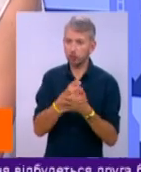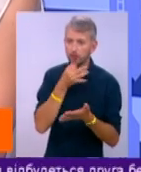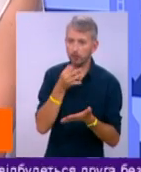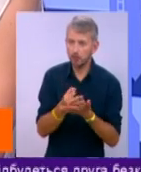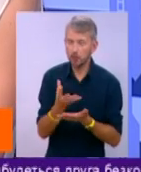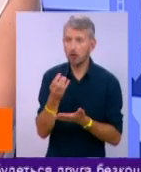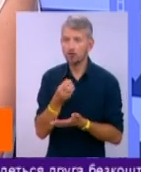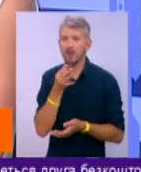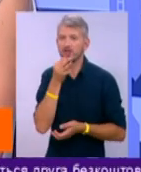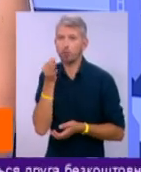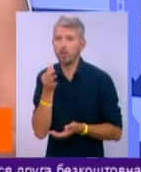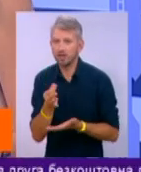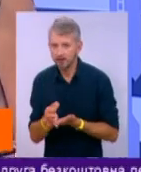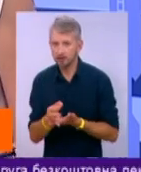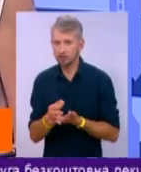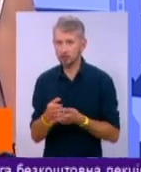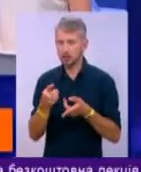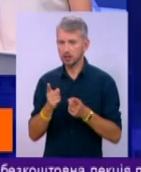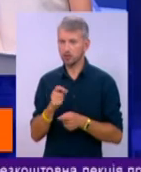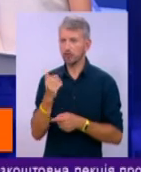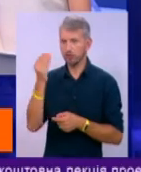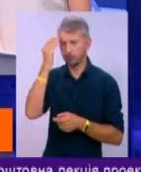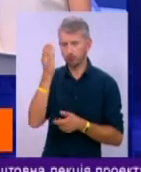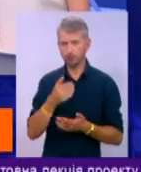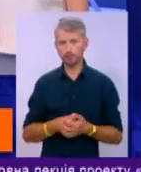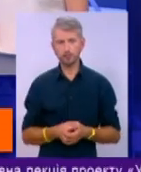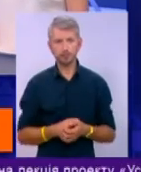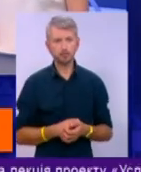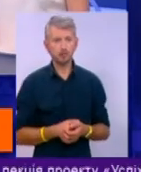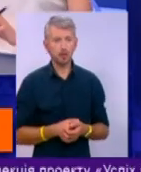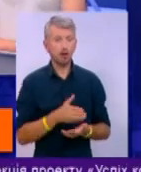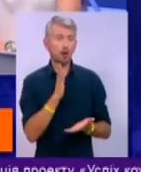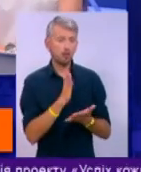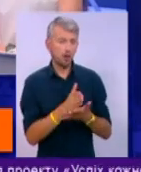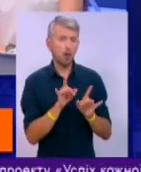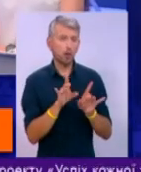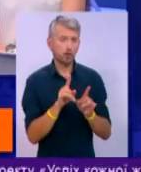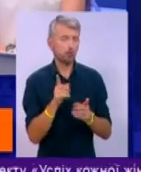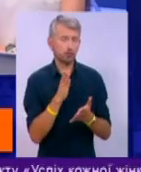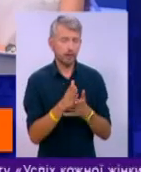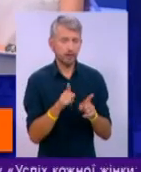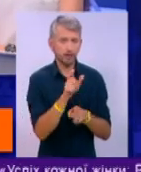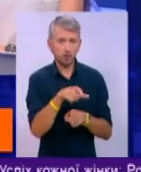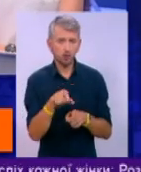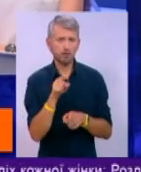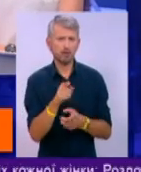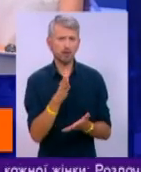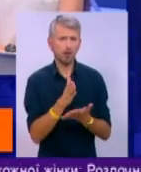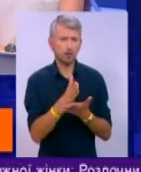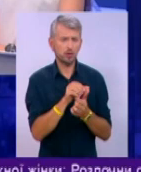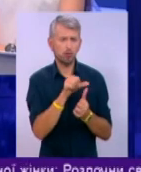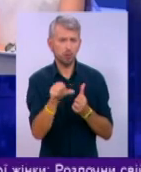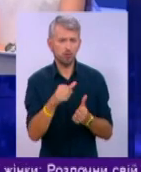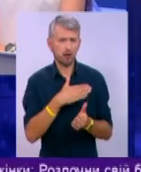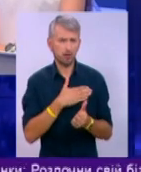а ще й відповіли дійсно, за вашою оцінкою? Ну, є. Розказують, що такі люди є, але вони знаходяться поза